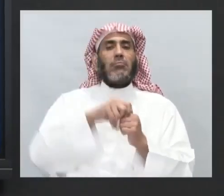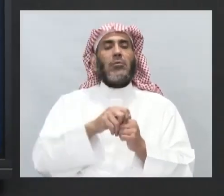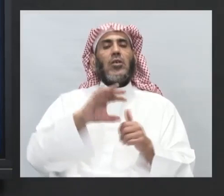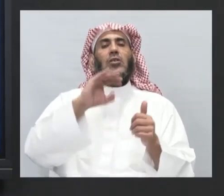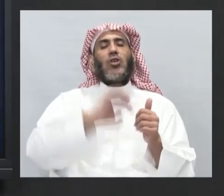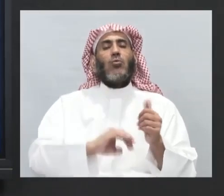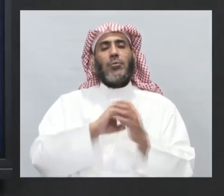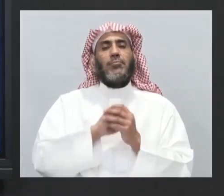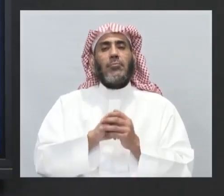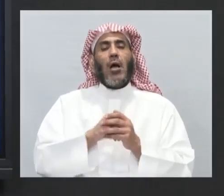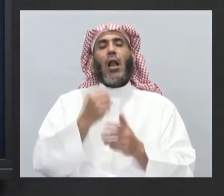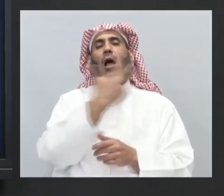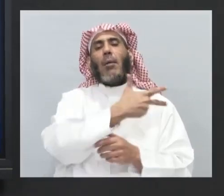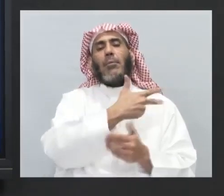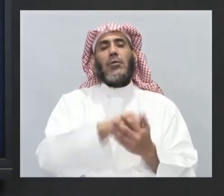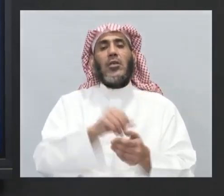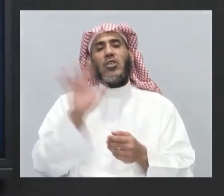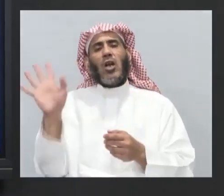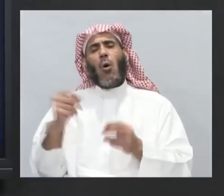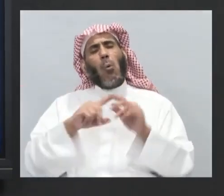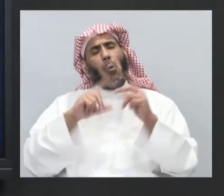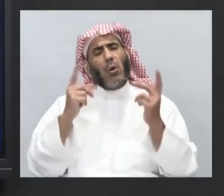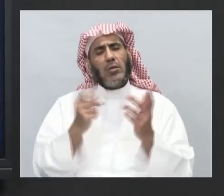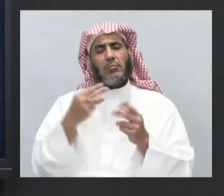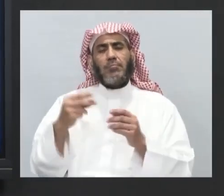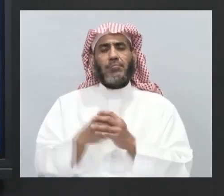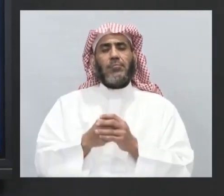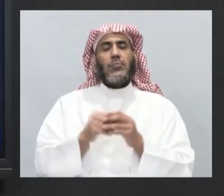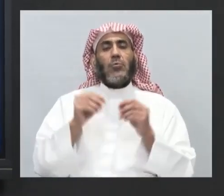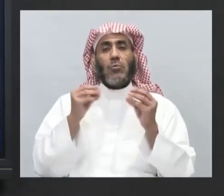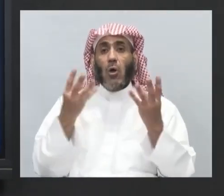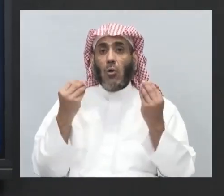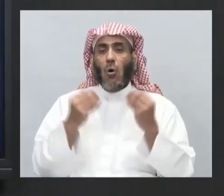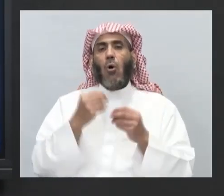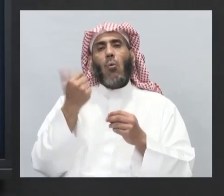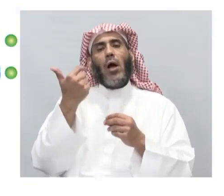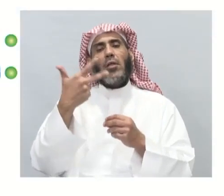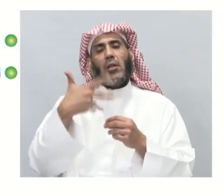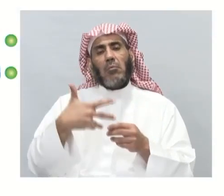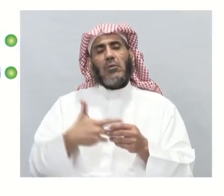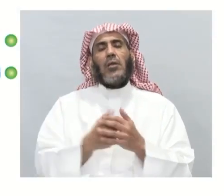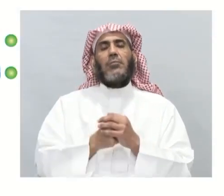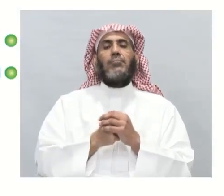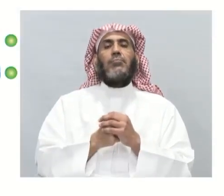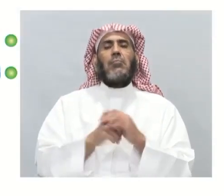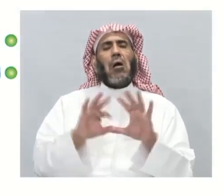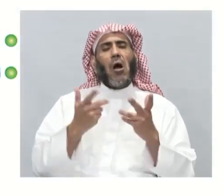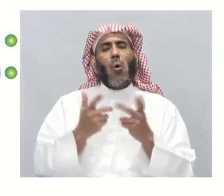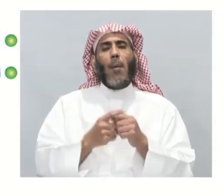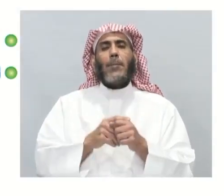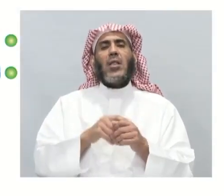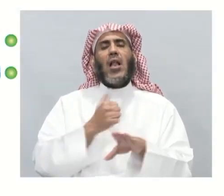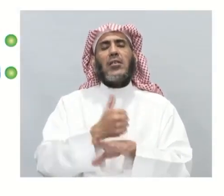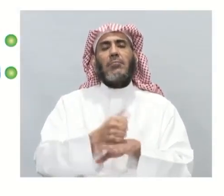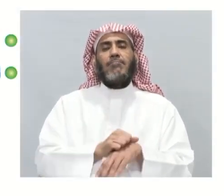الجنوب لدينا الغرب لدينا الشرق هو يعدد ويذكر واحد اثين 3 او من الاساليب